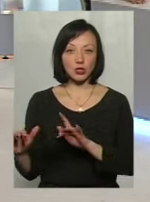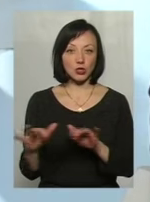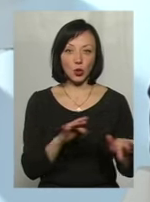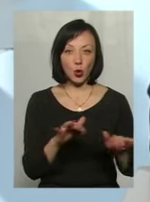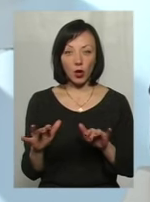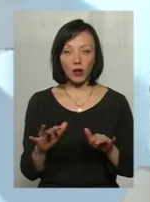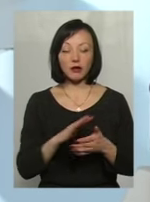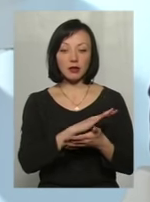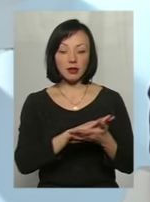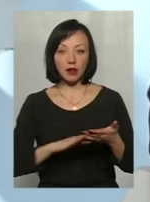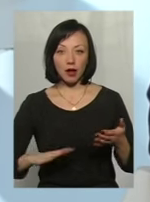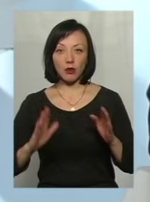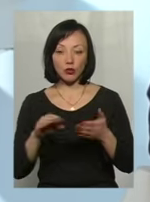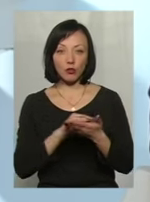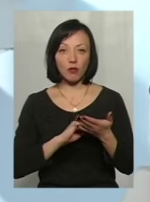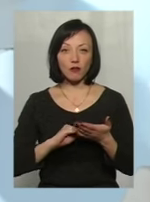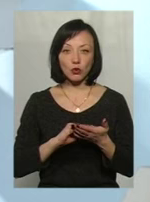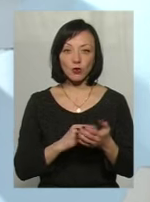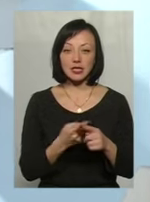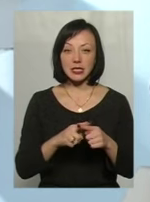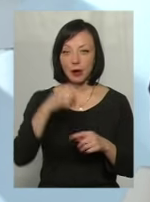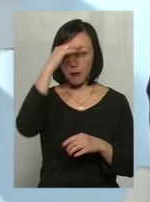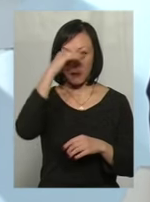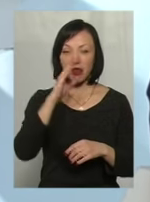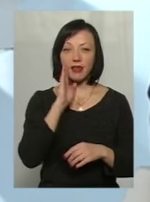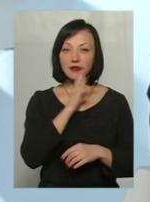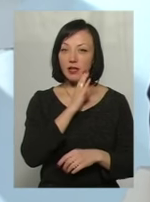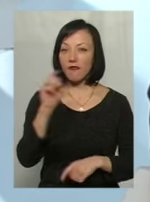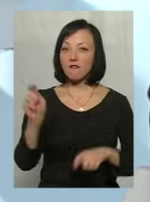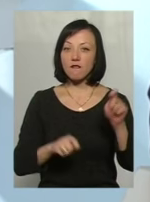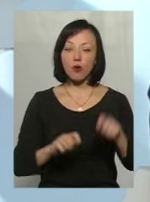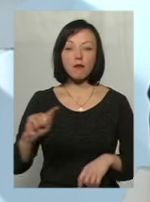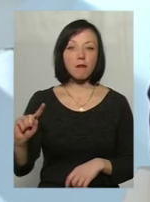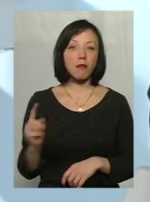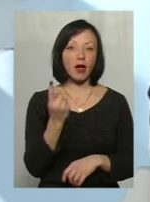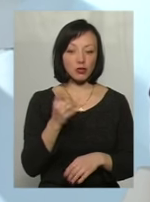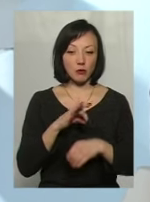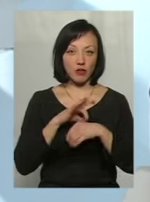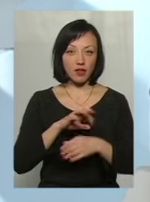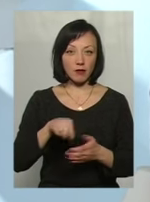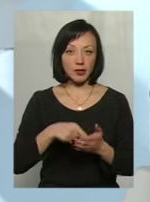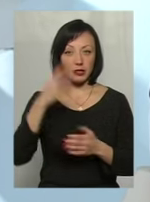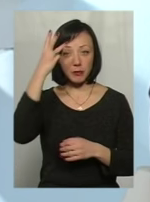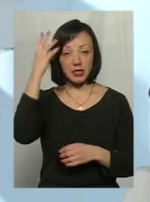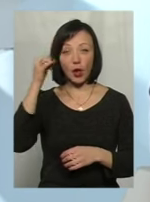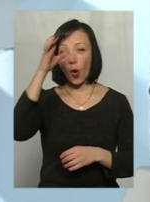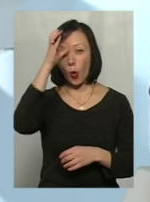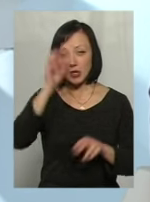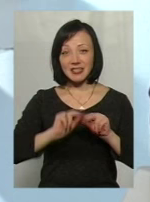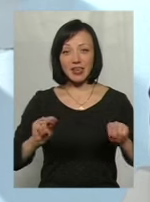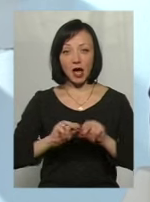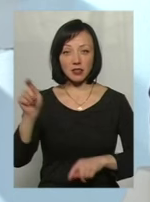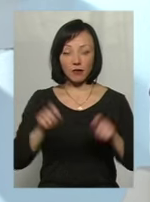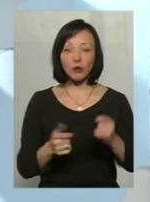далі повторюватись, продовжуватись. Це, власне, батьківський форум. Перший, який ми провели в місті Хмельницькому, і освітянський форум. А для чого